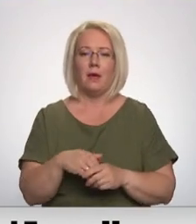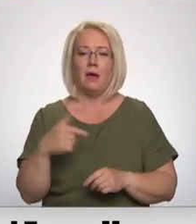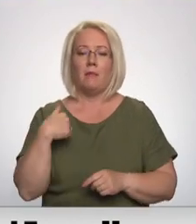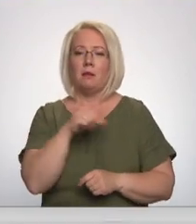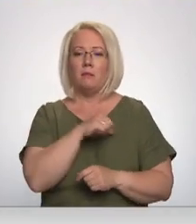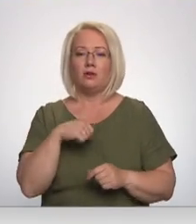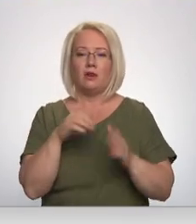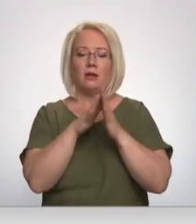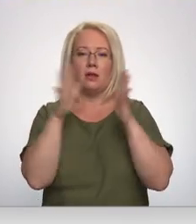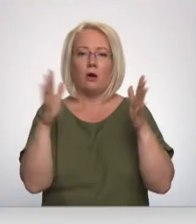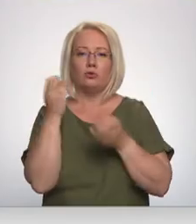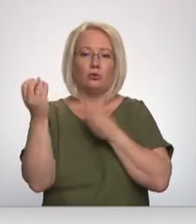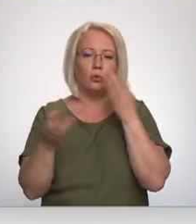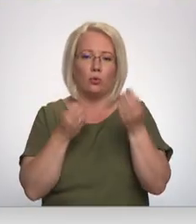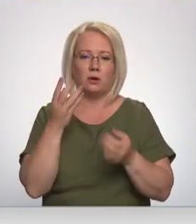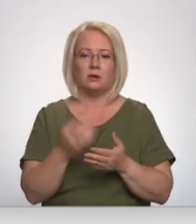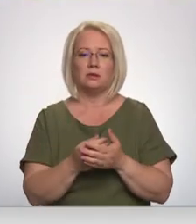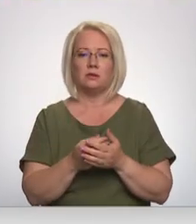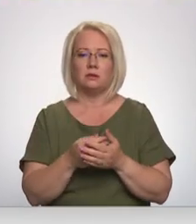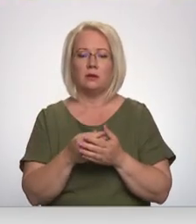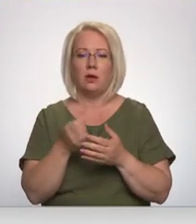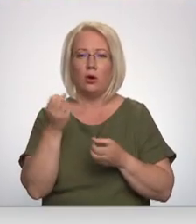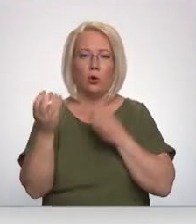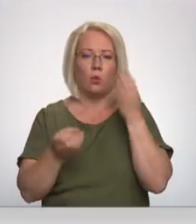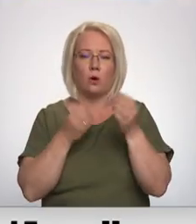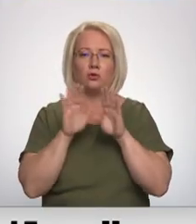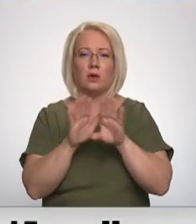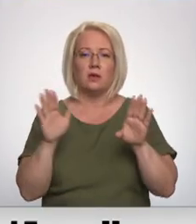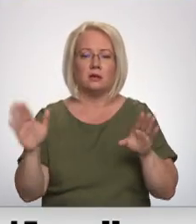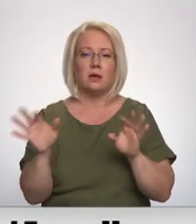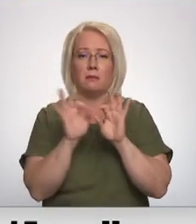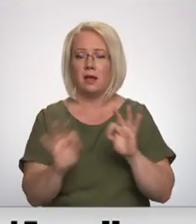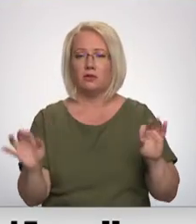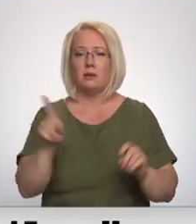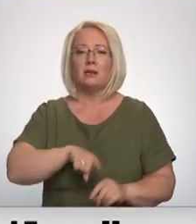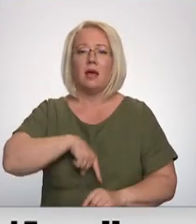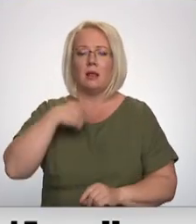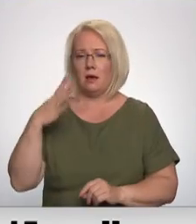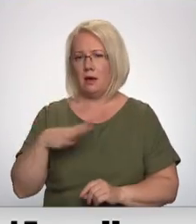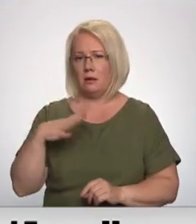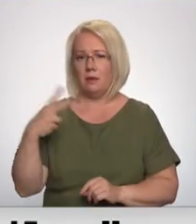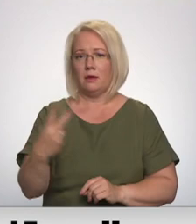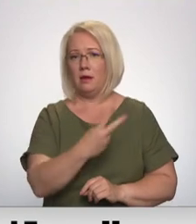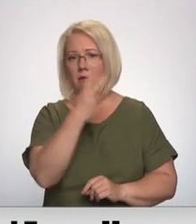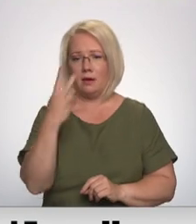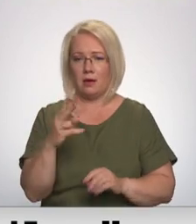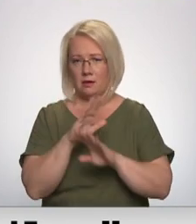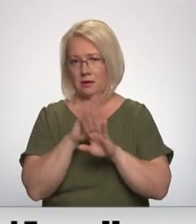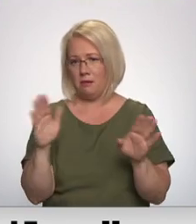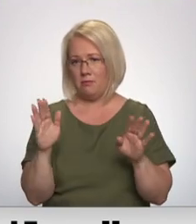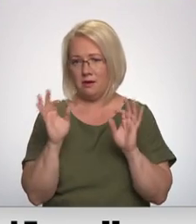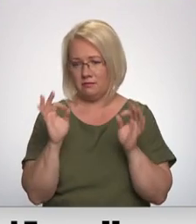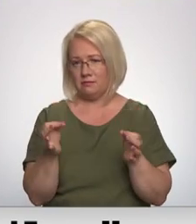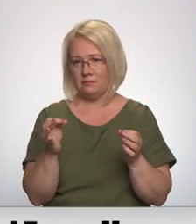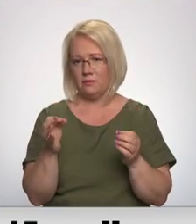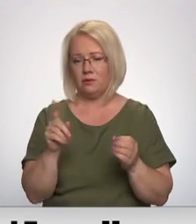ir. Ļoti daudz, bet rožu izstādi brīnišķīgi. Mēs vienkārši ilgi gaidījām viņu. Ilgi divas gadus viņš nebija, vai ne?